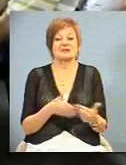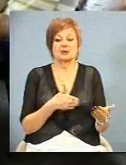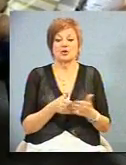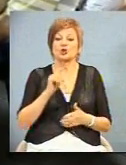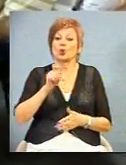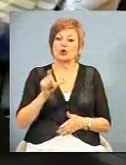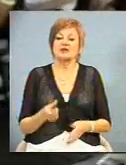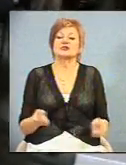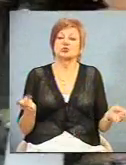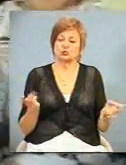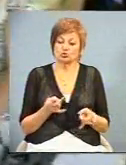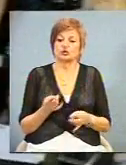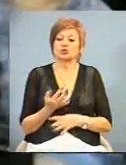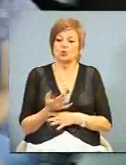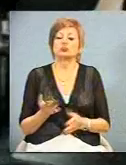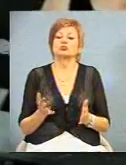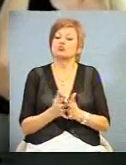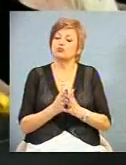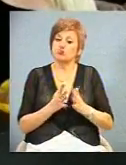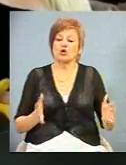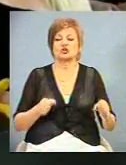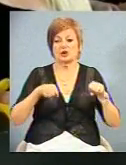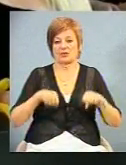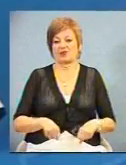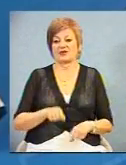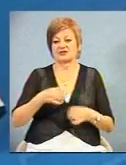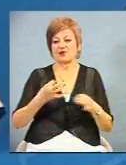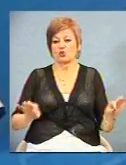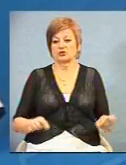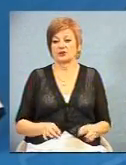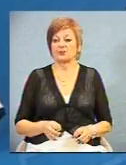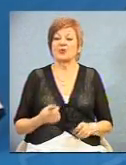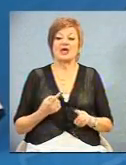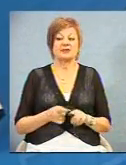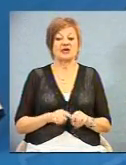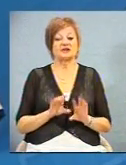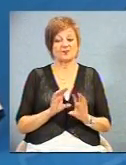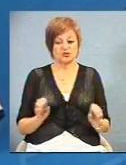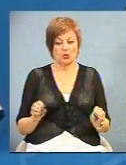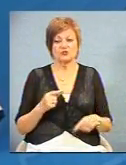українці потребують більше знань про власні права і свободи. На